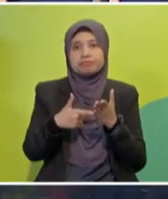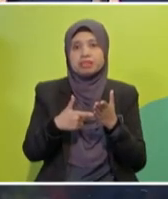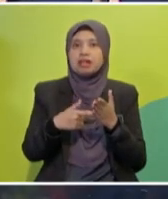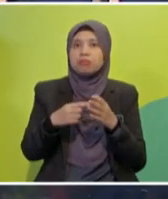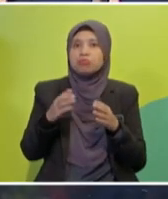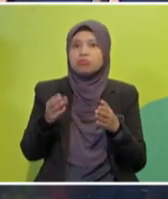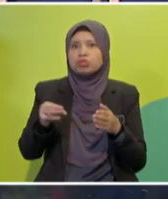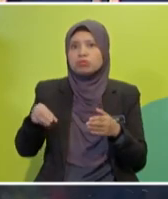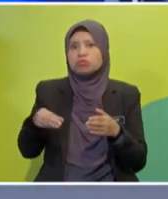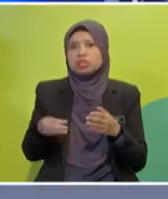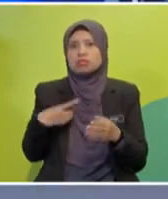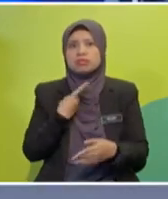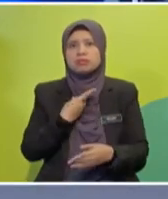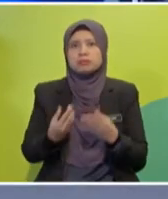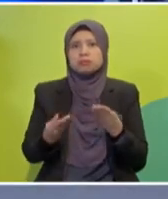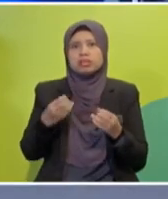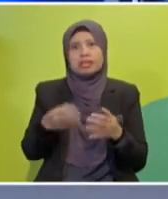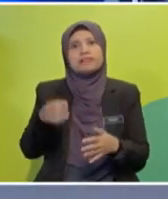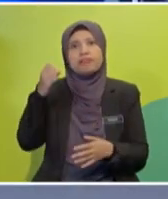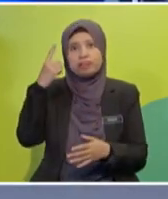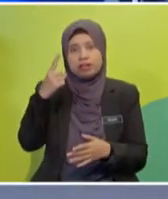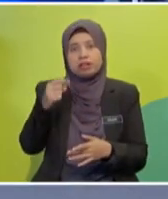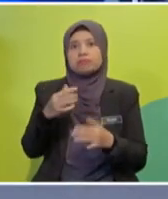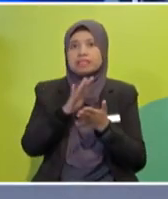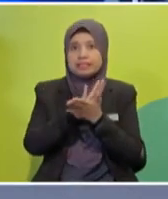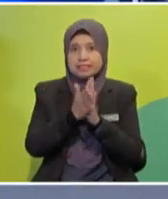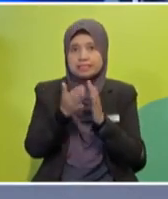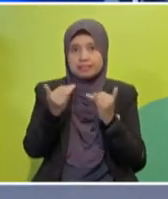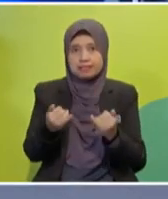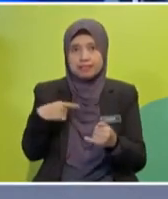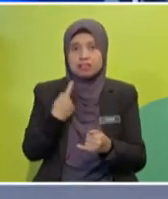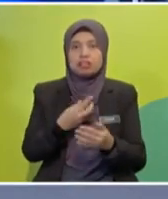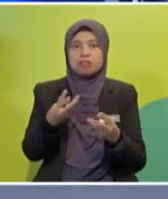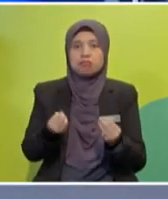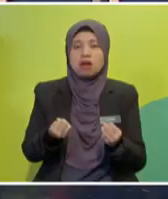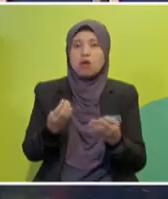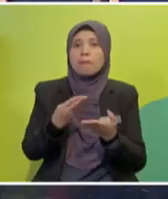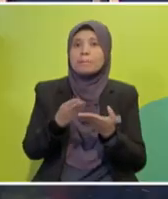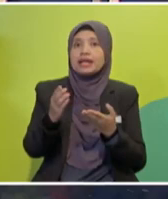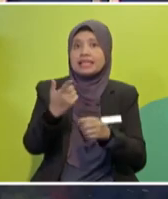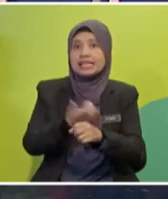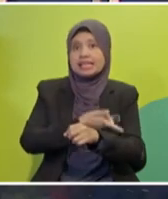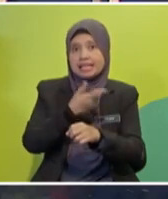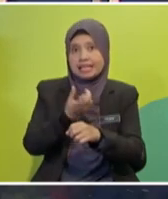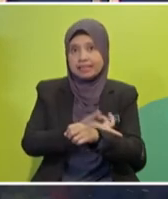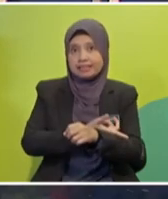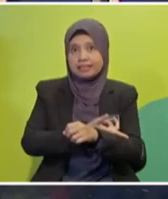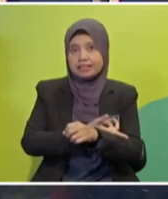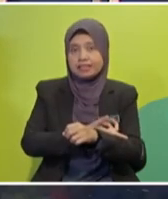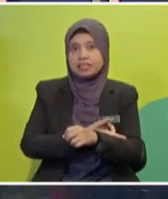dah faham dah, tapi kita nak berikan sedikit latihan pengukuhan. Ya, betul. Okey, silakan Ustazah. Okey, baik. Okey,